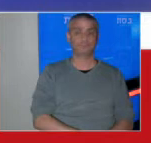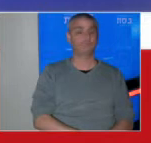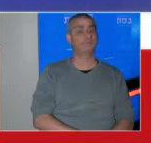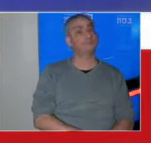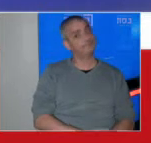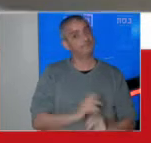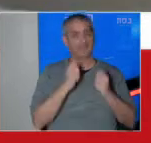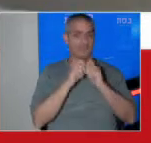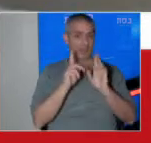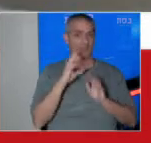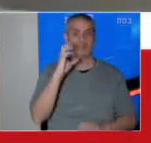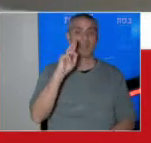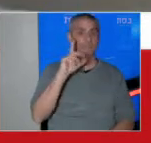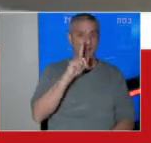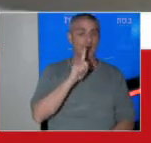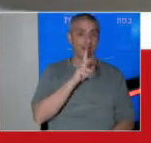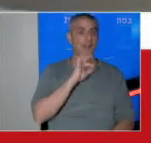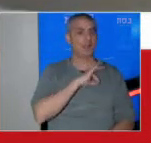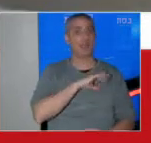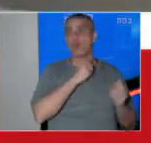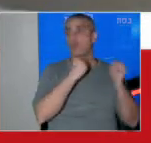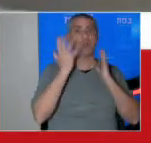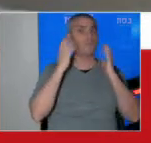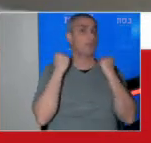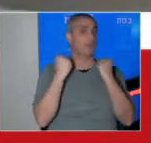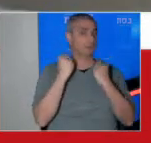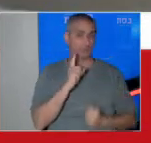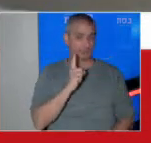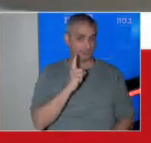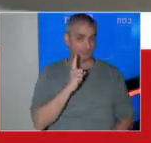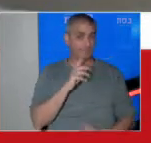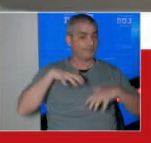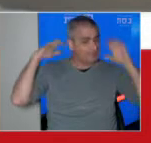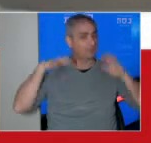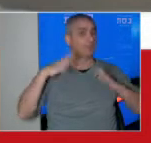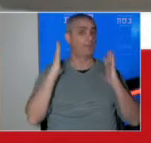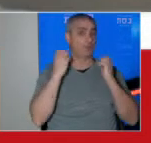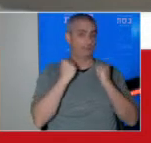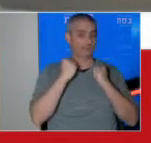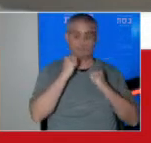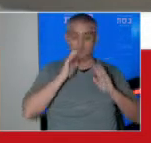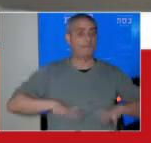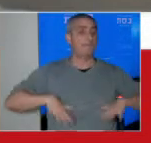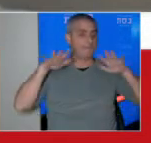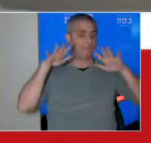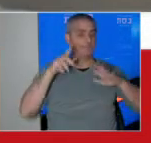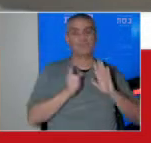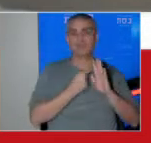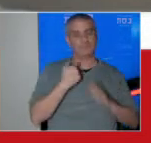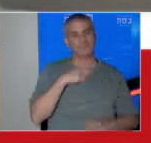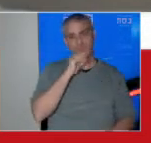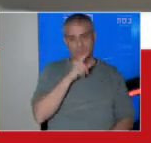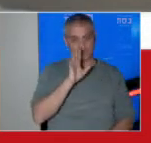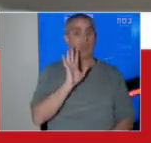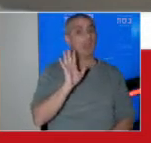תלוי. קרמל התאפיינה ברוחות מאוד חזקות, ובגשמים חזקים ובהצפות. הפעם אנחנו